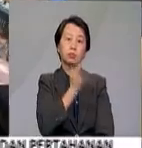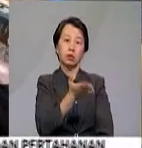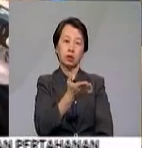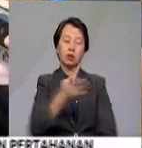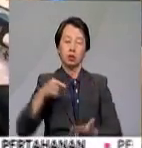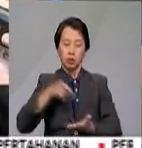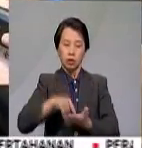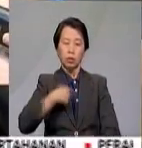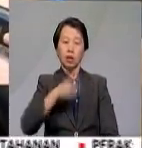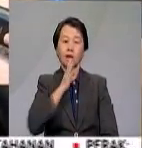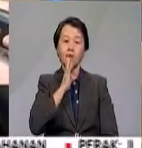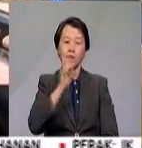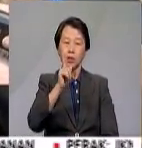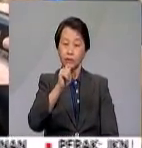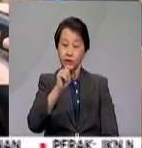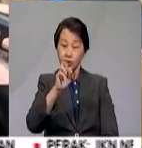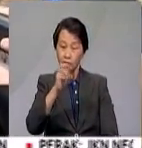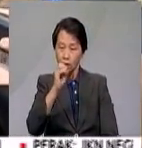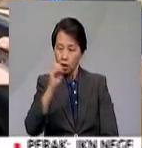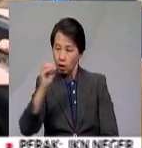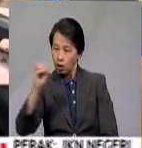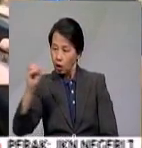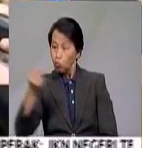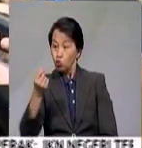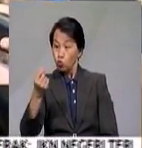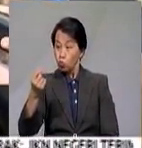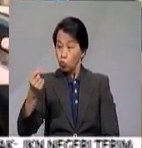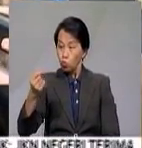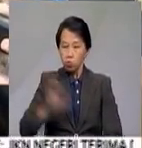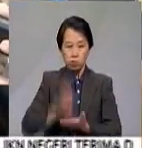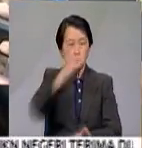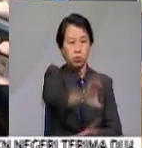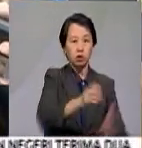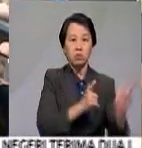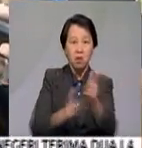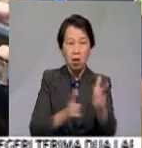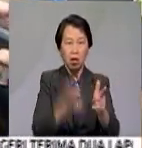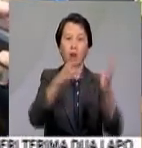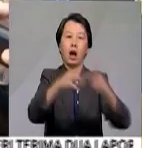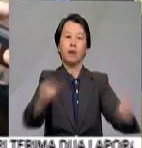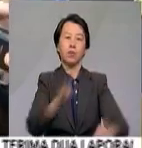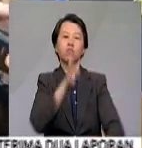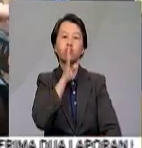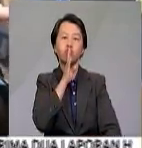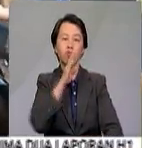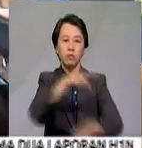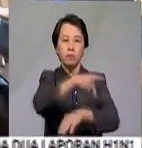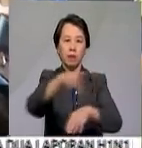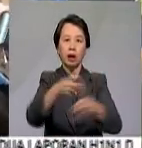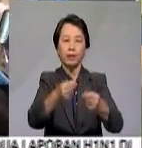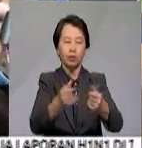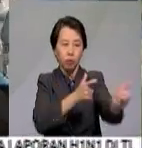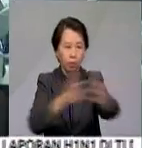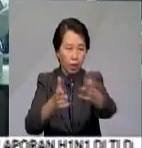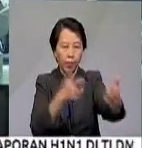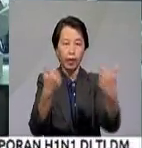tadi, trillion of dollars burn on the desert, terbakar di padang pasir.